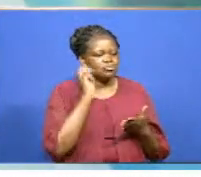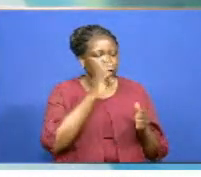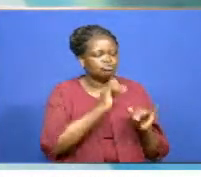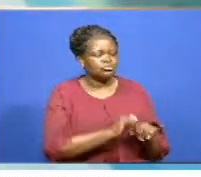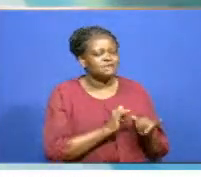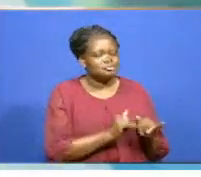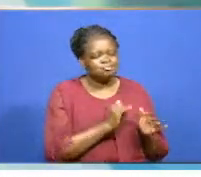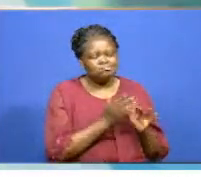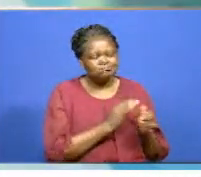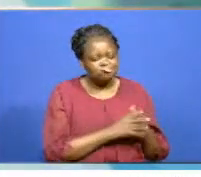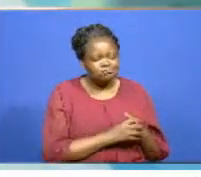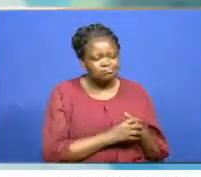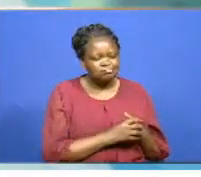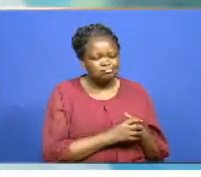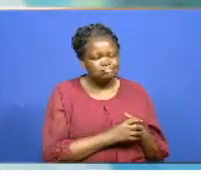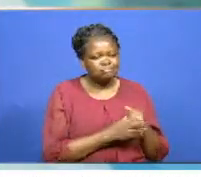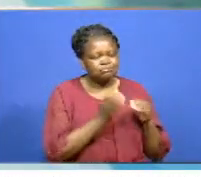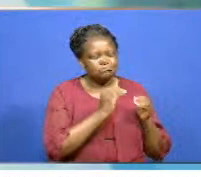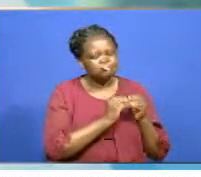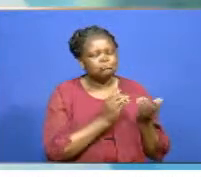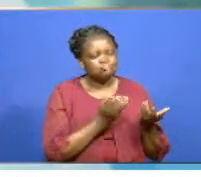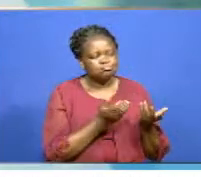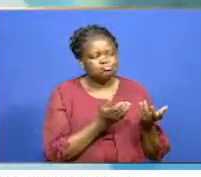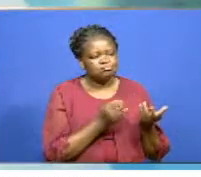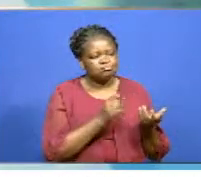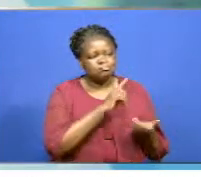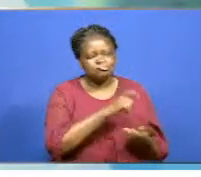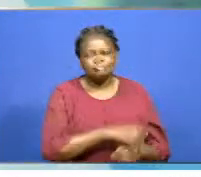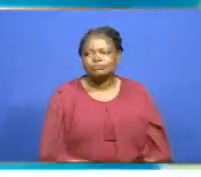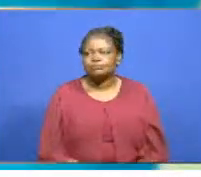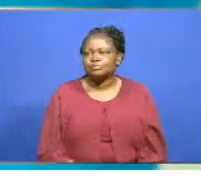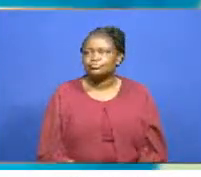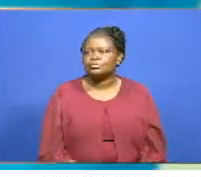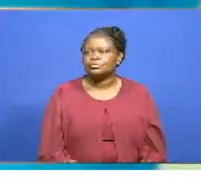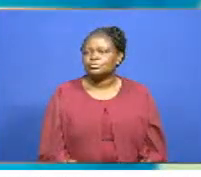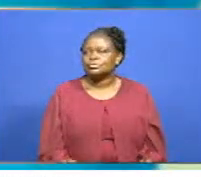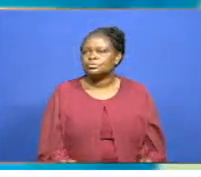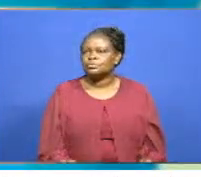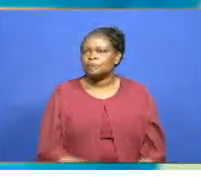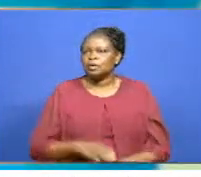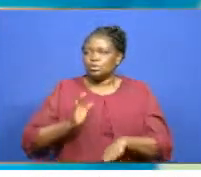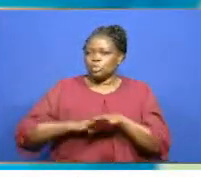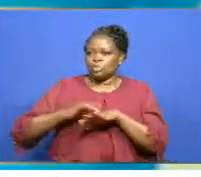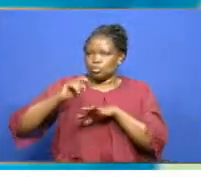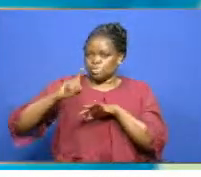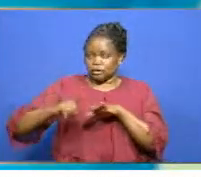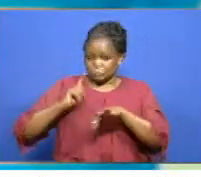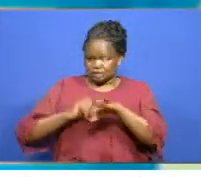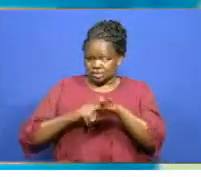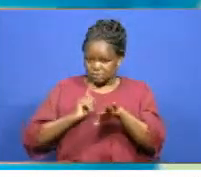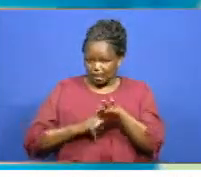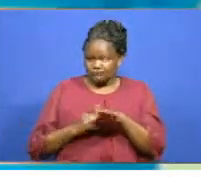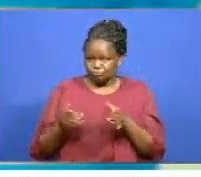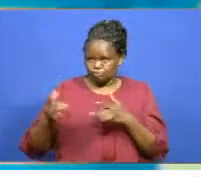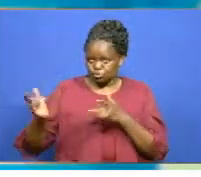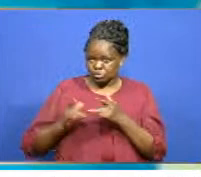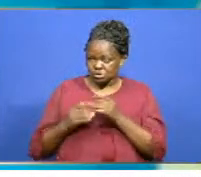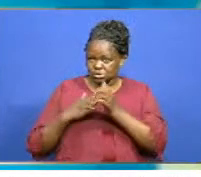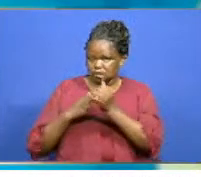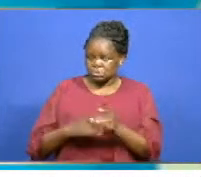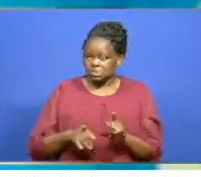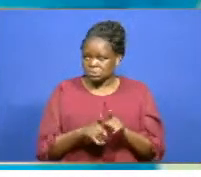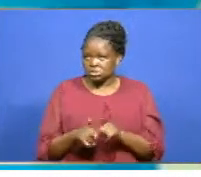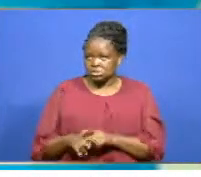kiwango fulani katika uchaguzi mkuu? Swali zuri sana. Na unajua ukitazama kiongozi kama Musalia